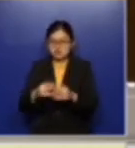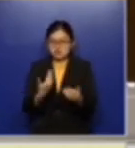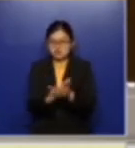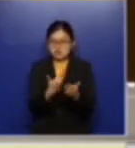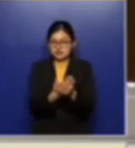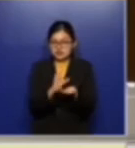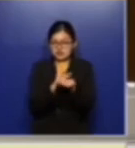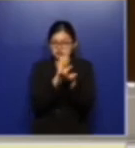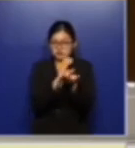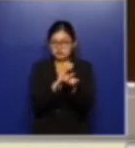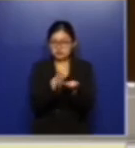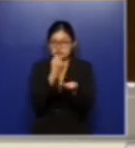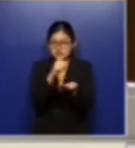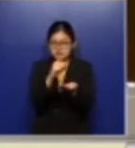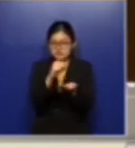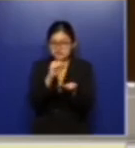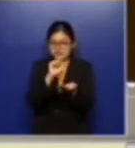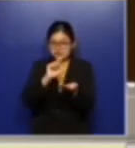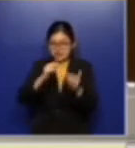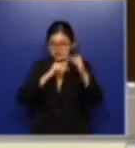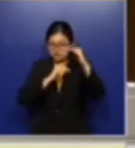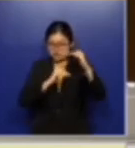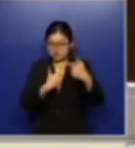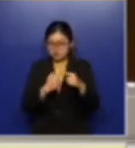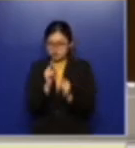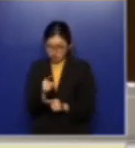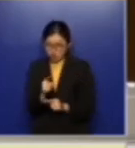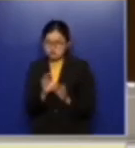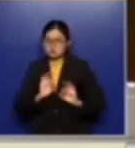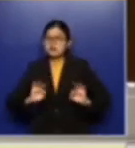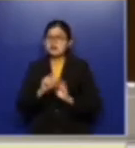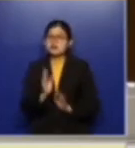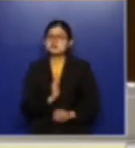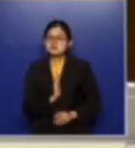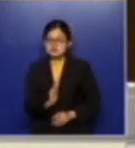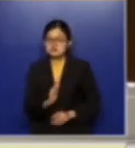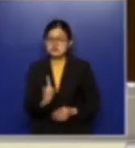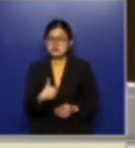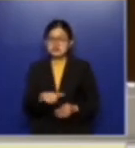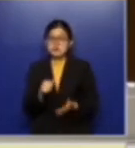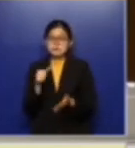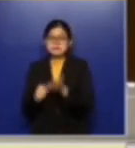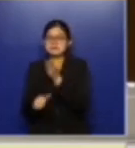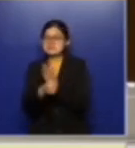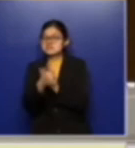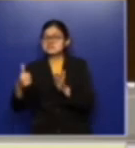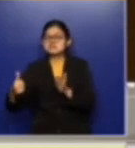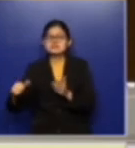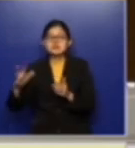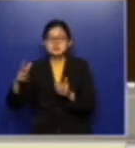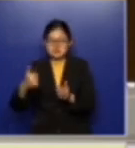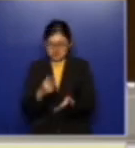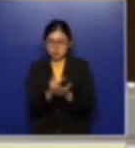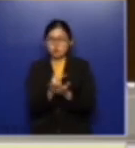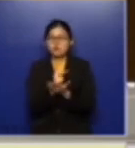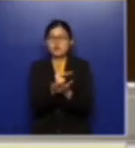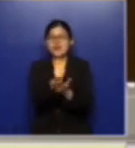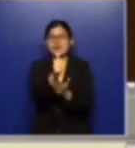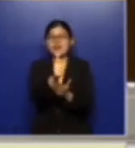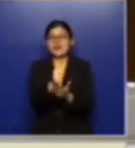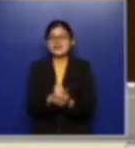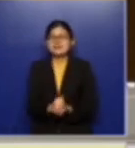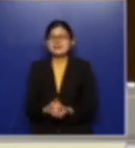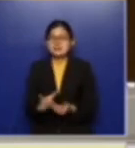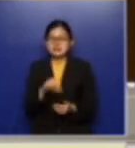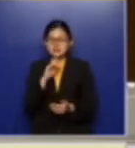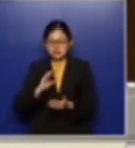ล้านแล้วต้องซื่อสัตย์ไม่มีหลักทรัพย์เน่าหนี้เน่าเสียกู้ได้ท่านต้องการ